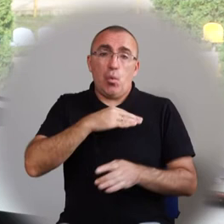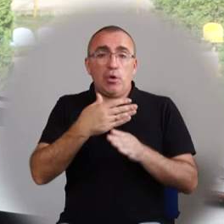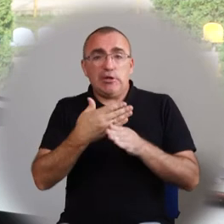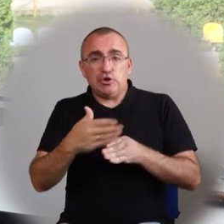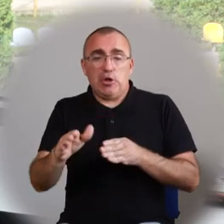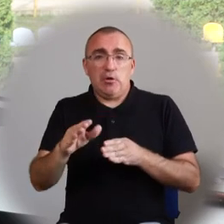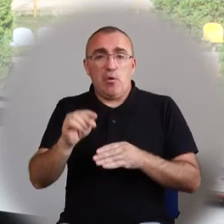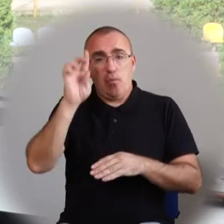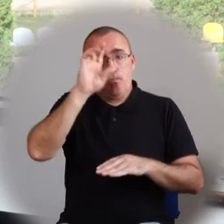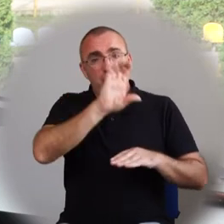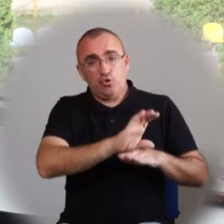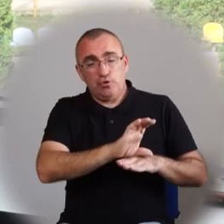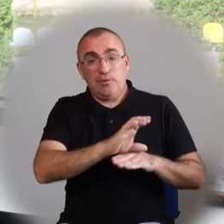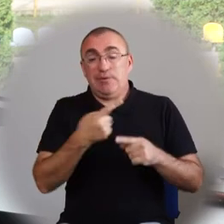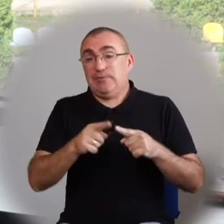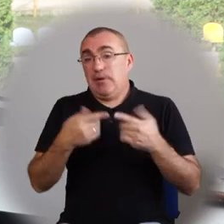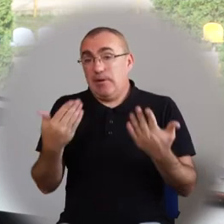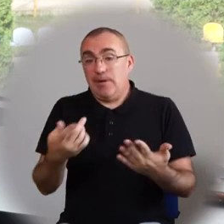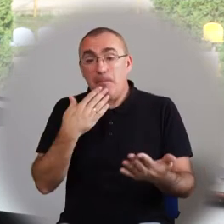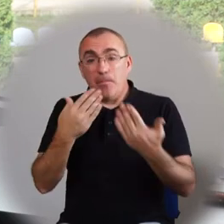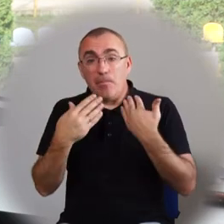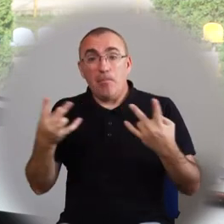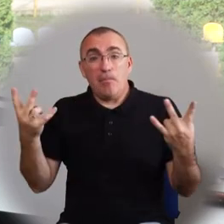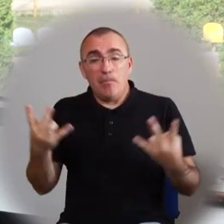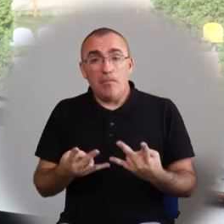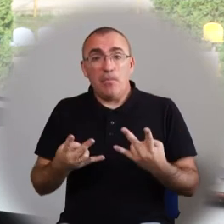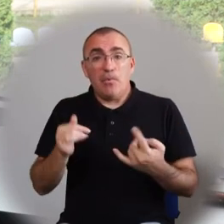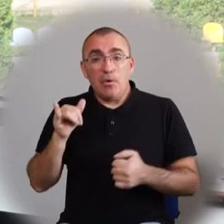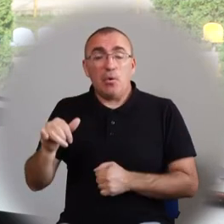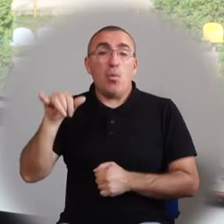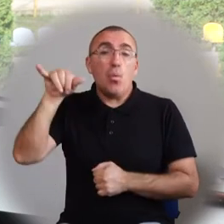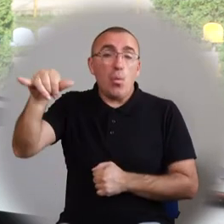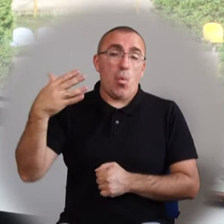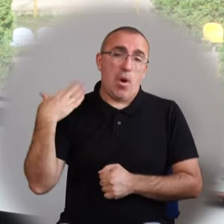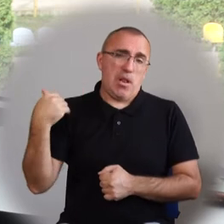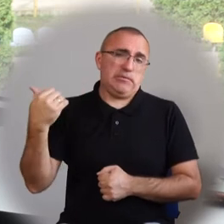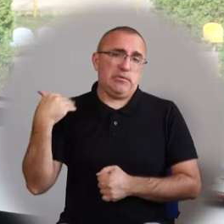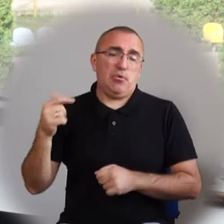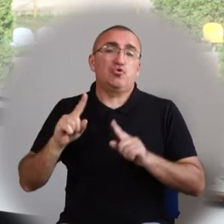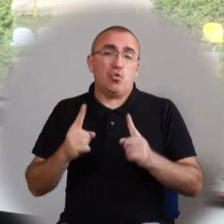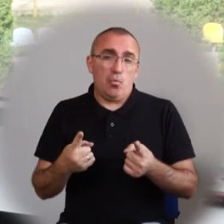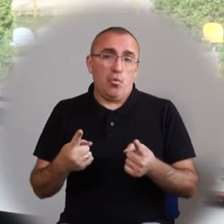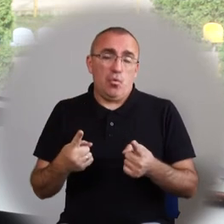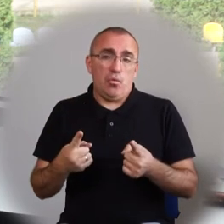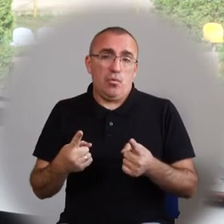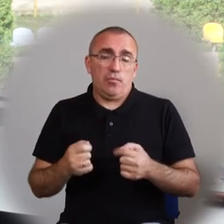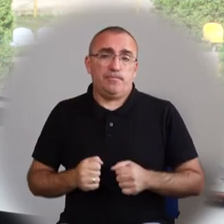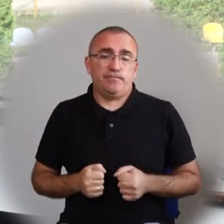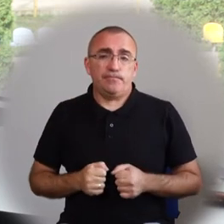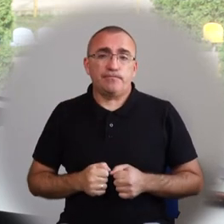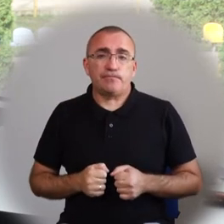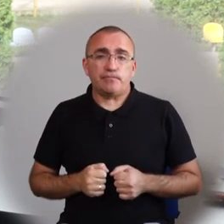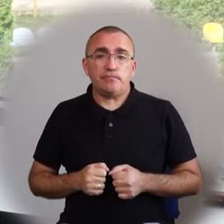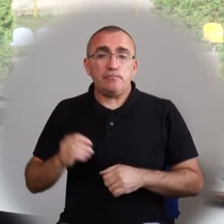забезпечував дохідну частину бюджету. Тому саме такий підхід, який потрібен і Олександрії. Чому?